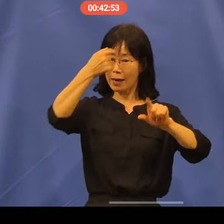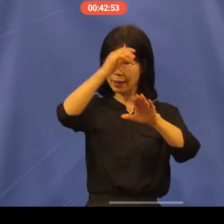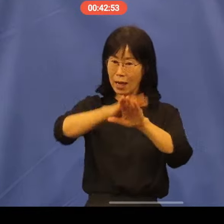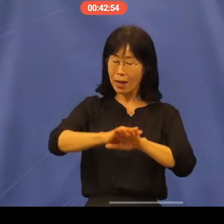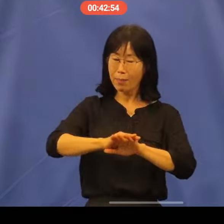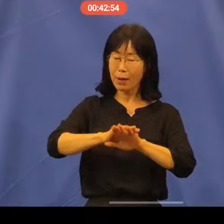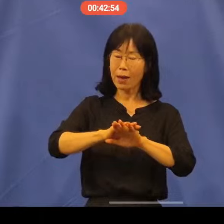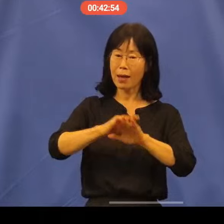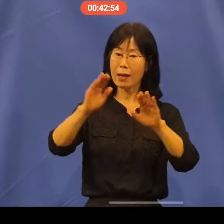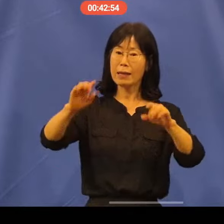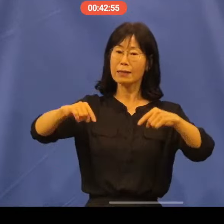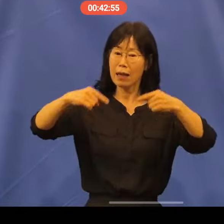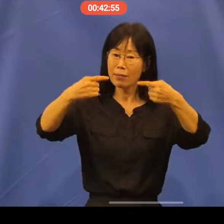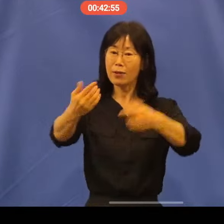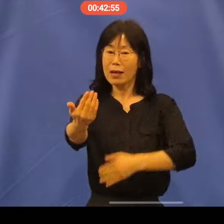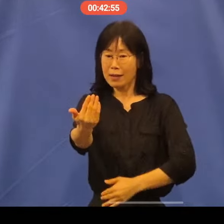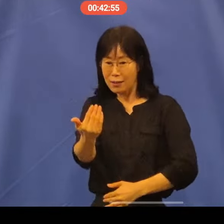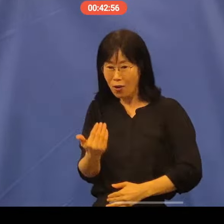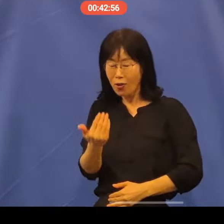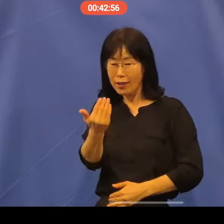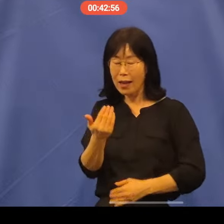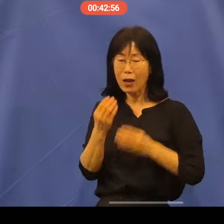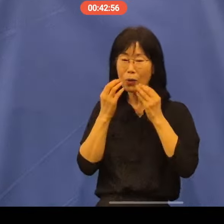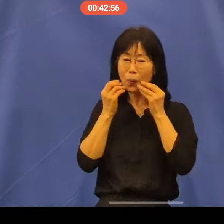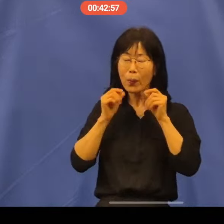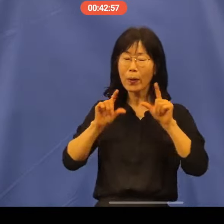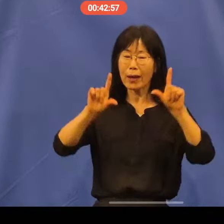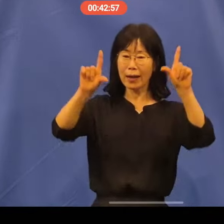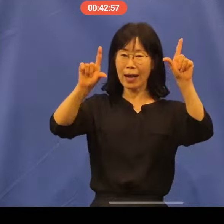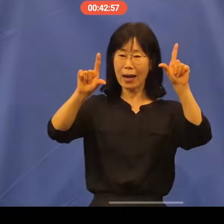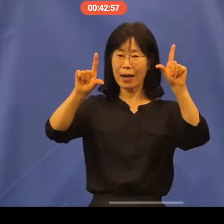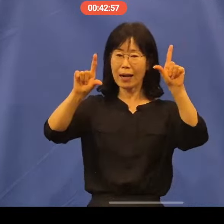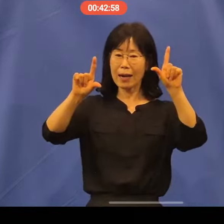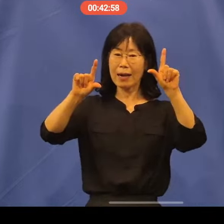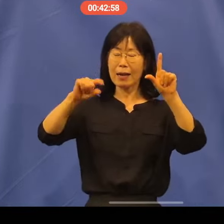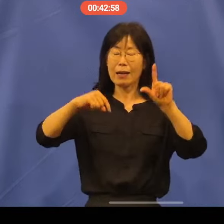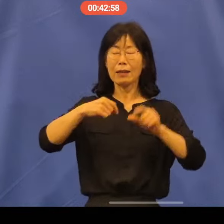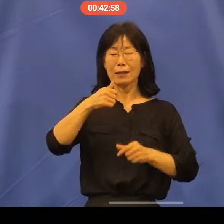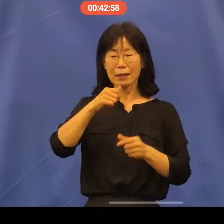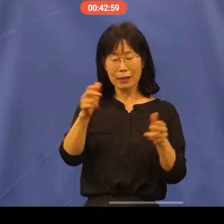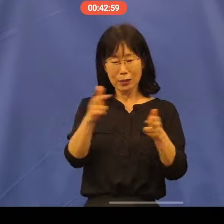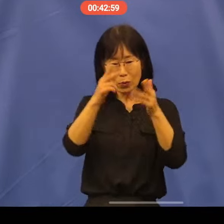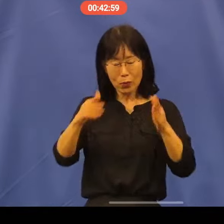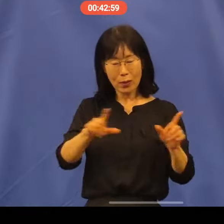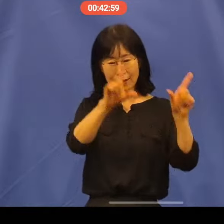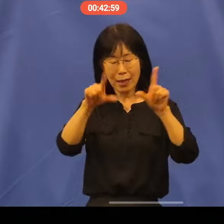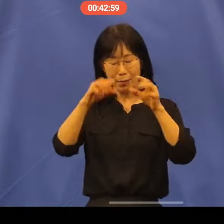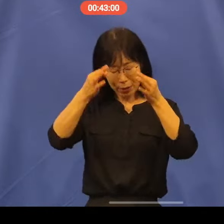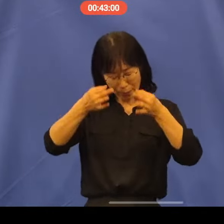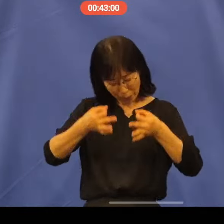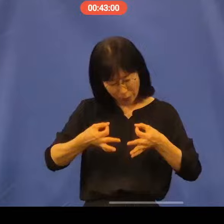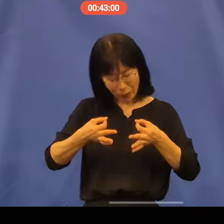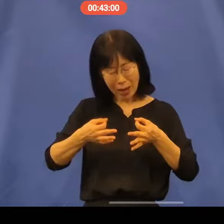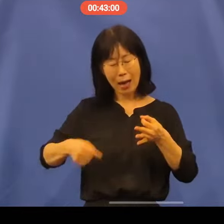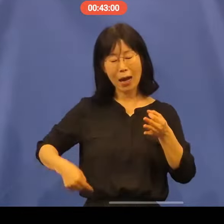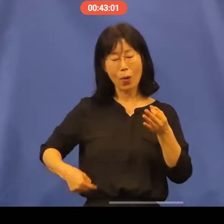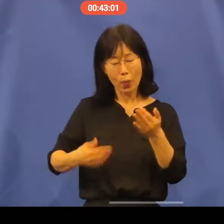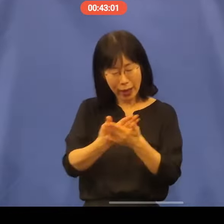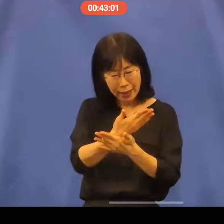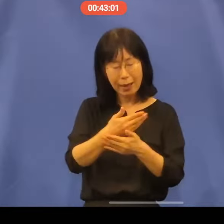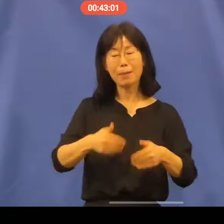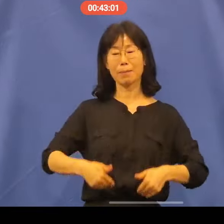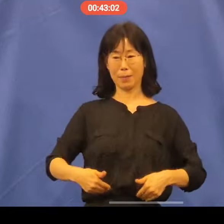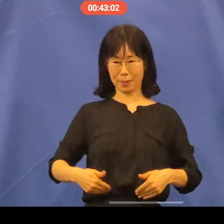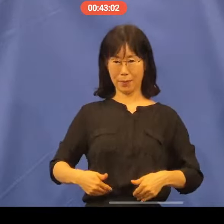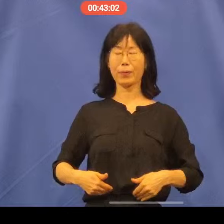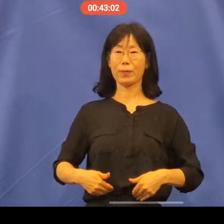필요해요. 그게 그 시온의 대로를 여는 거죠. 하이웨이를, 하나님을 만나는 길, 왕의